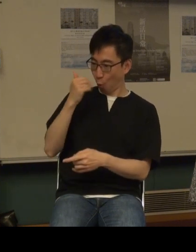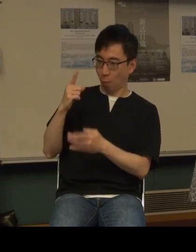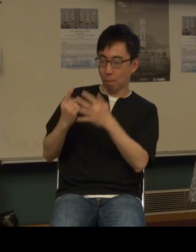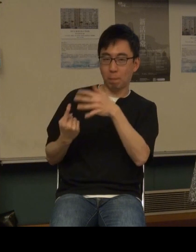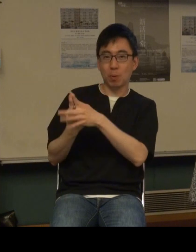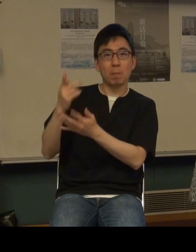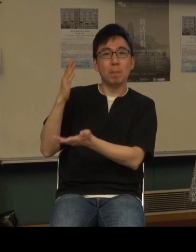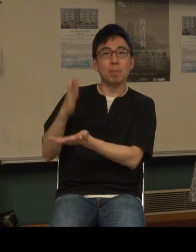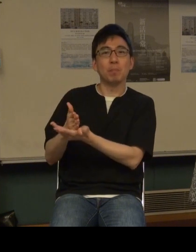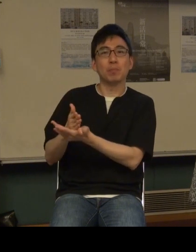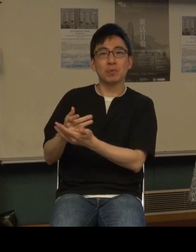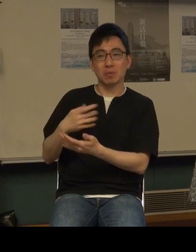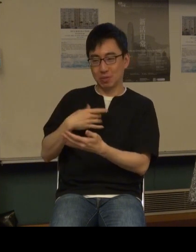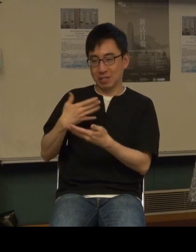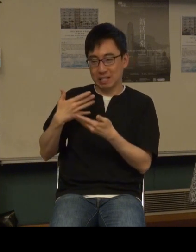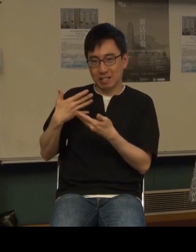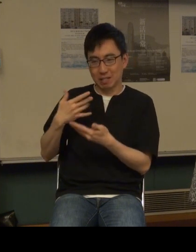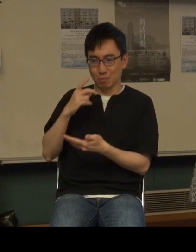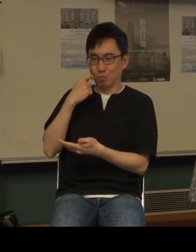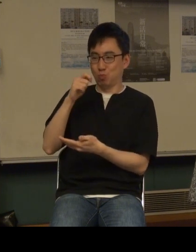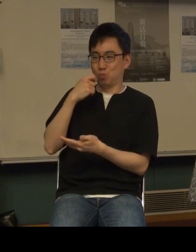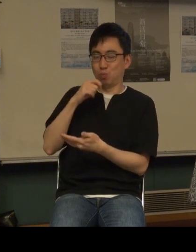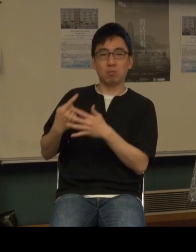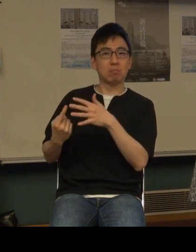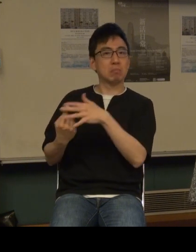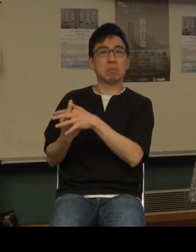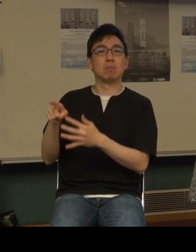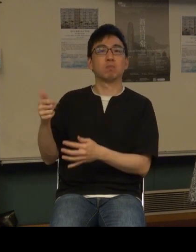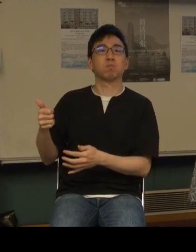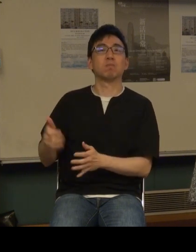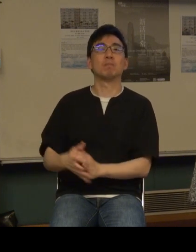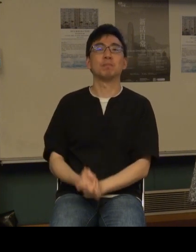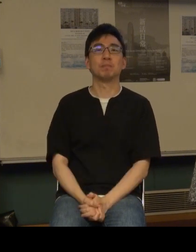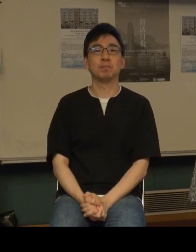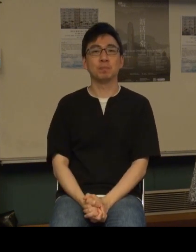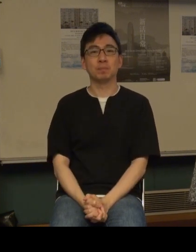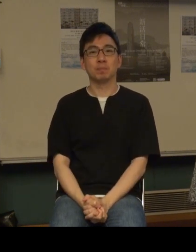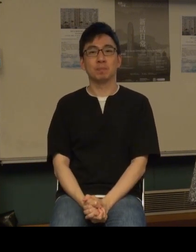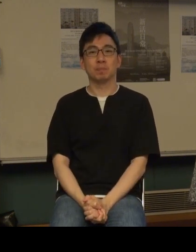物。咁表現係咁簡約嘅一個建築物啊喺度嘅嚇，